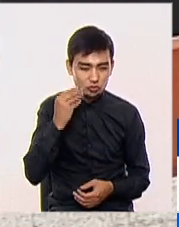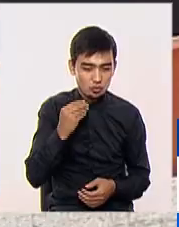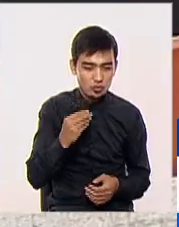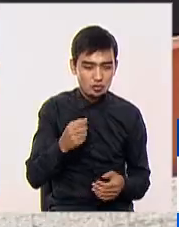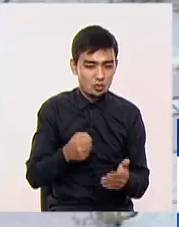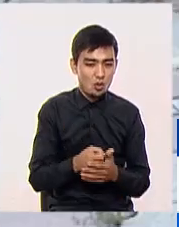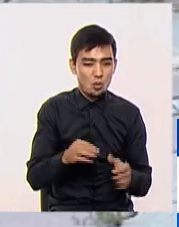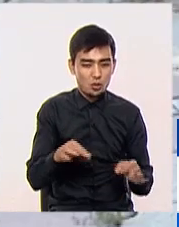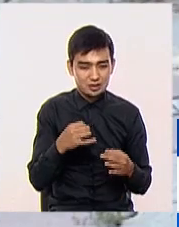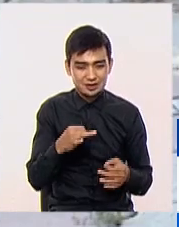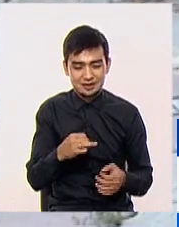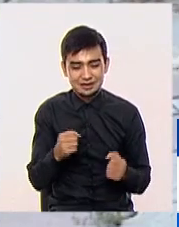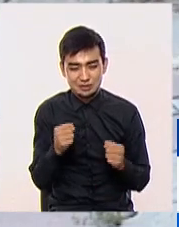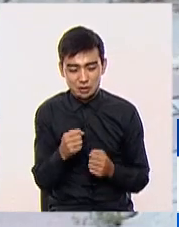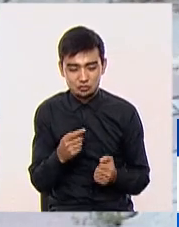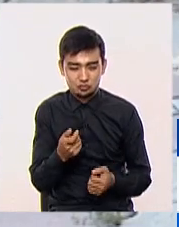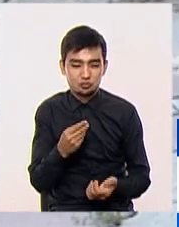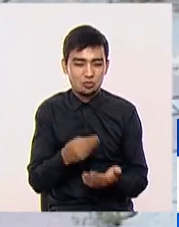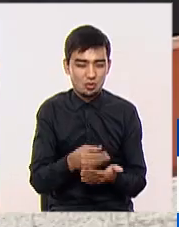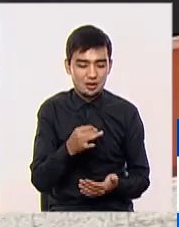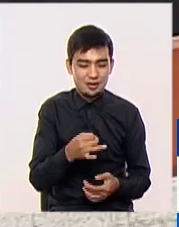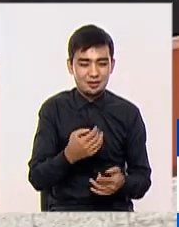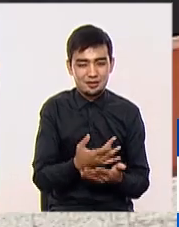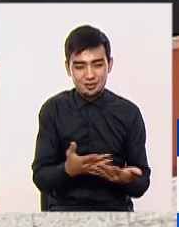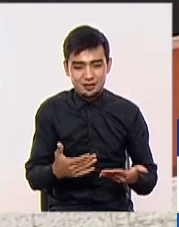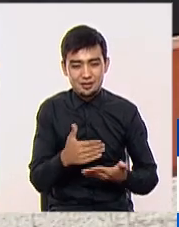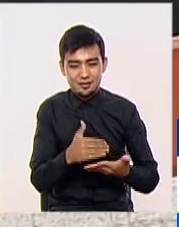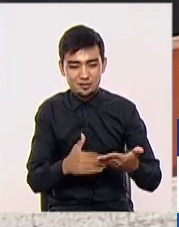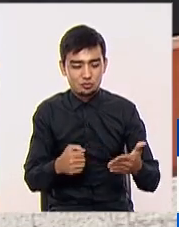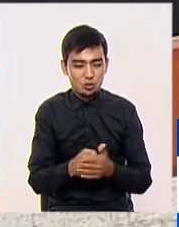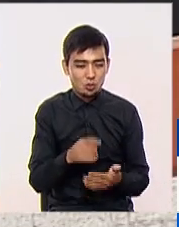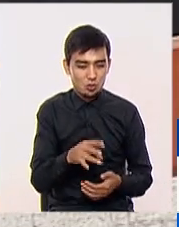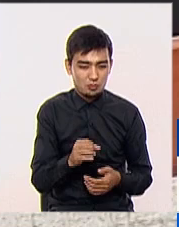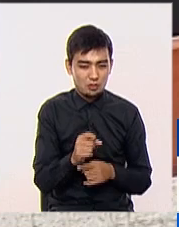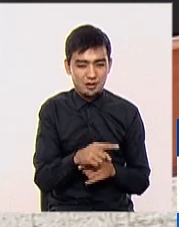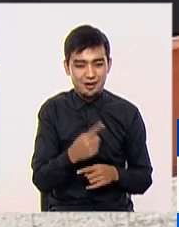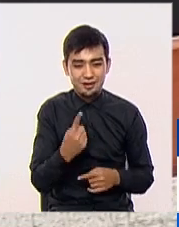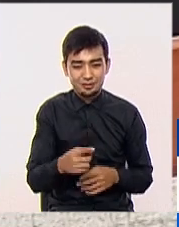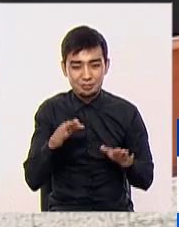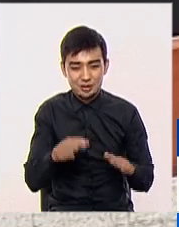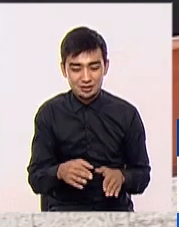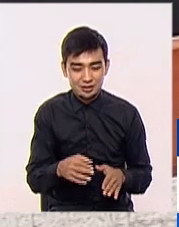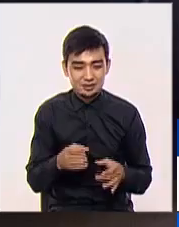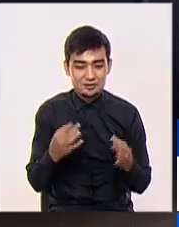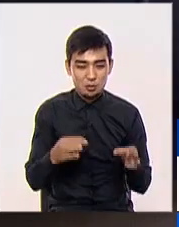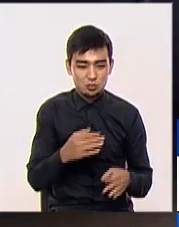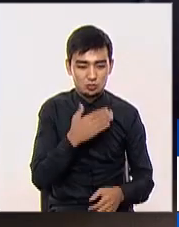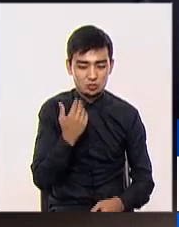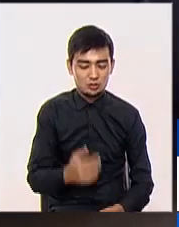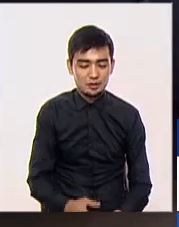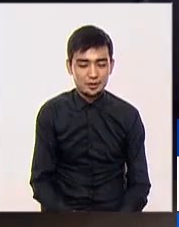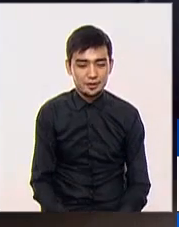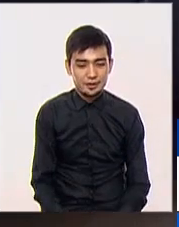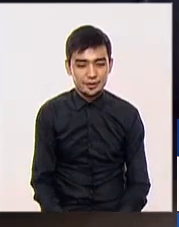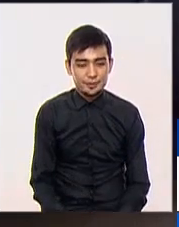осени и на зиму чек дороже. В некоторых график расписан до ноября. Даже одного свободного дня нет.